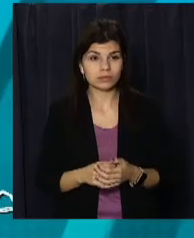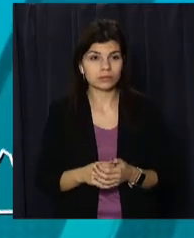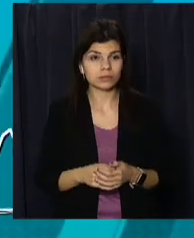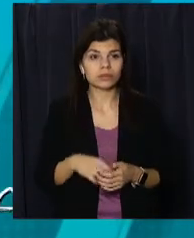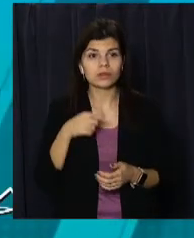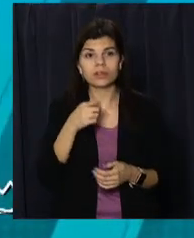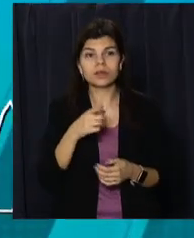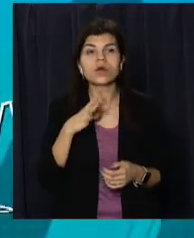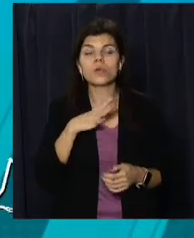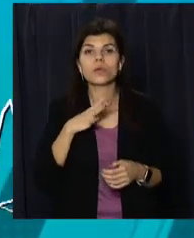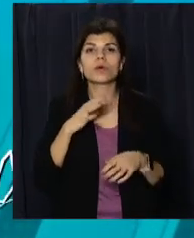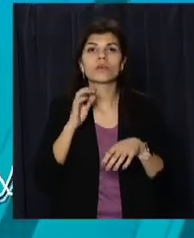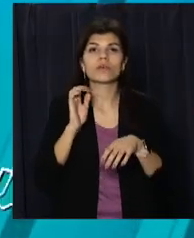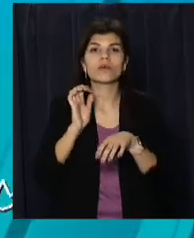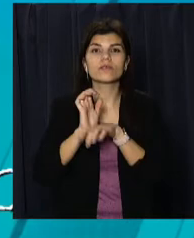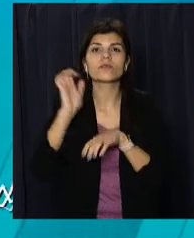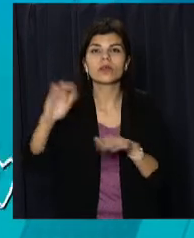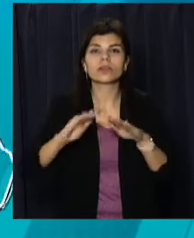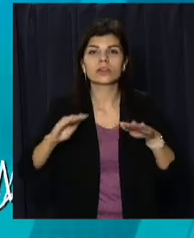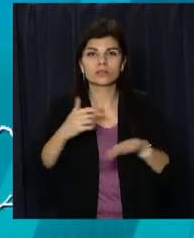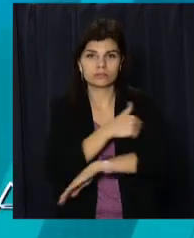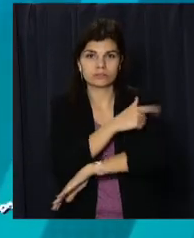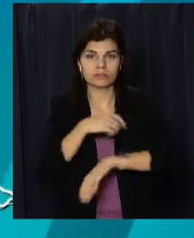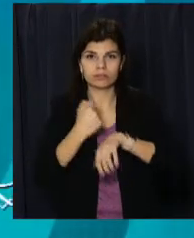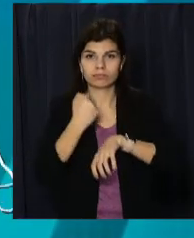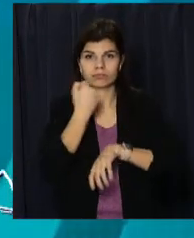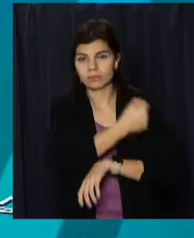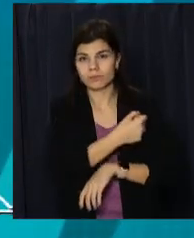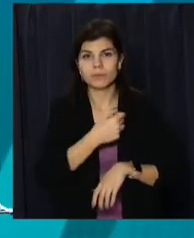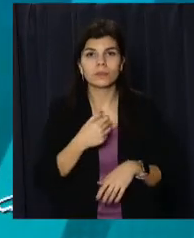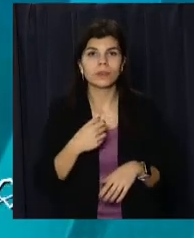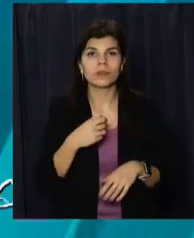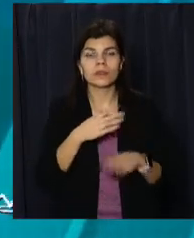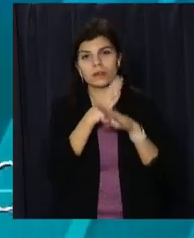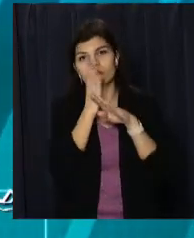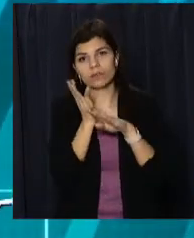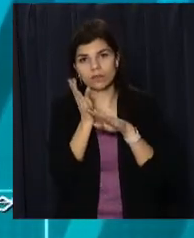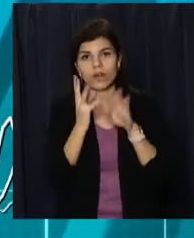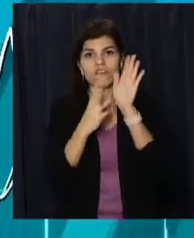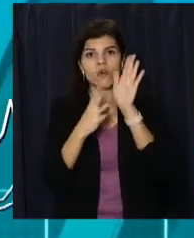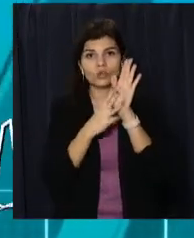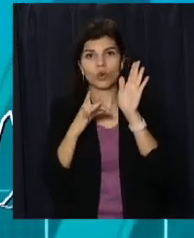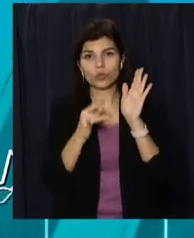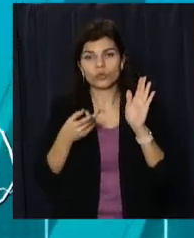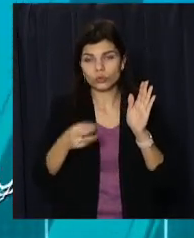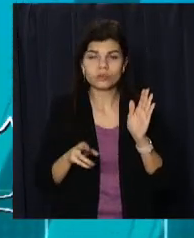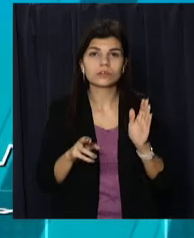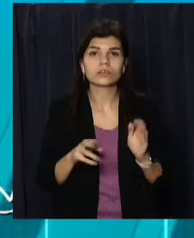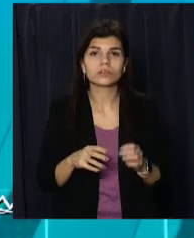Дитина була доправлена в обласну дитячу клінічну лікарню в другій половині дня, 8 грудня.